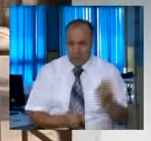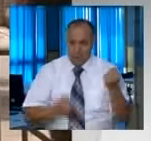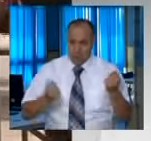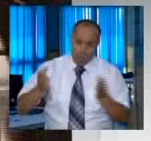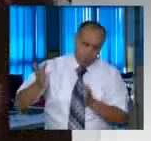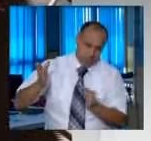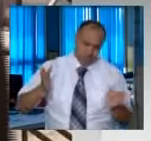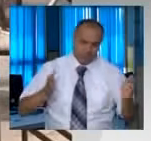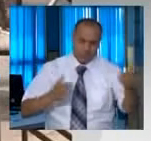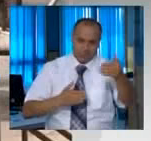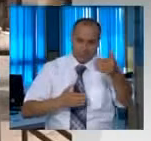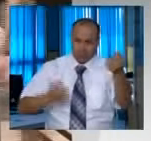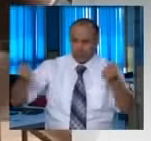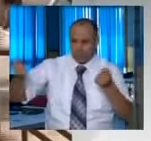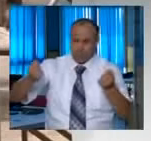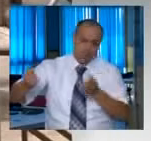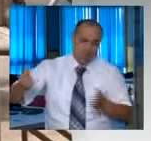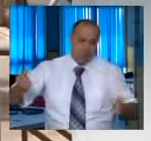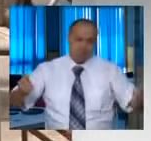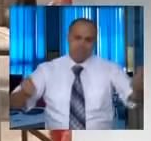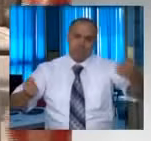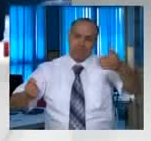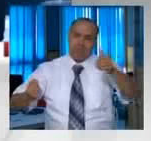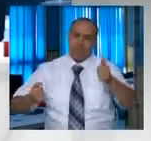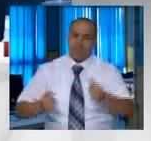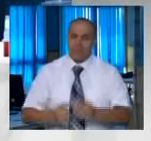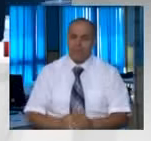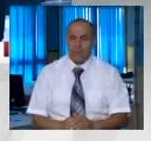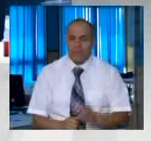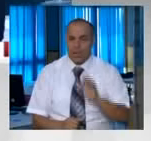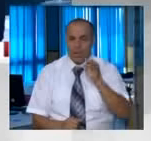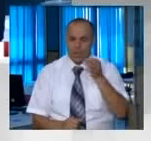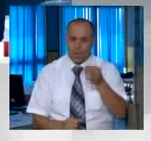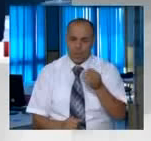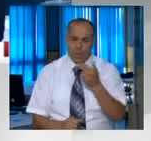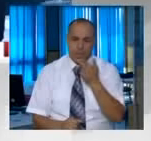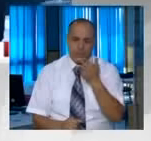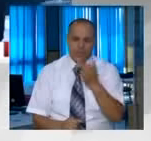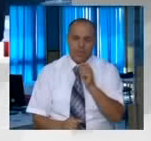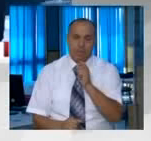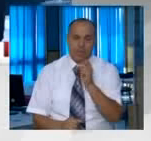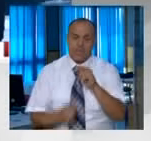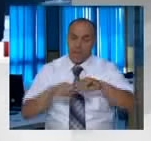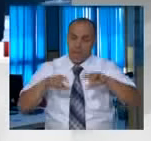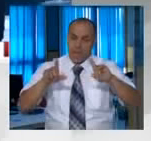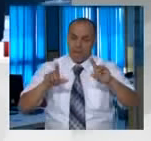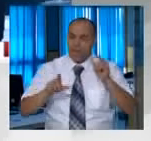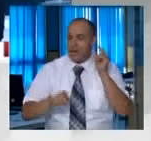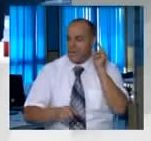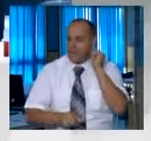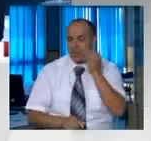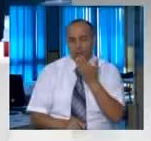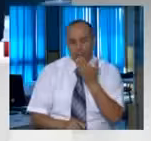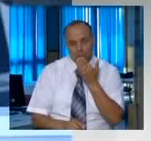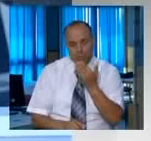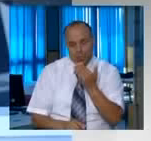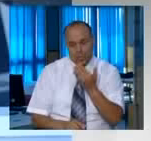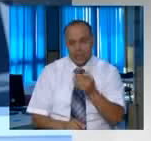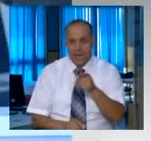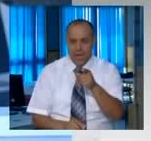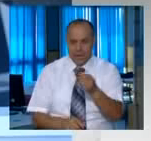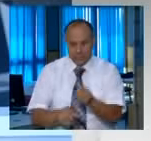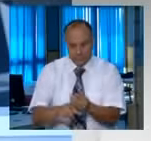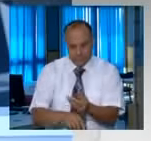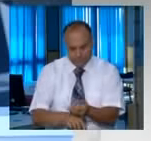على مستوى هذه الطريقة الحزامية. نعم نادية رطيبي مراسلة الأخبار من القصرين، شكرا جزيلا